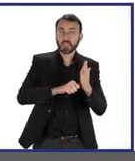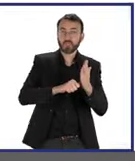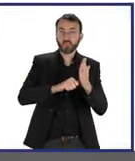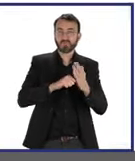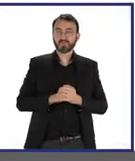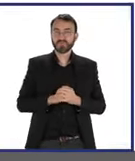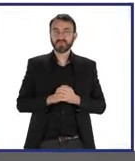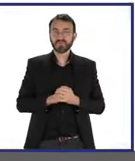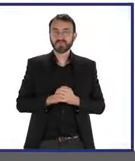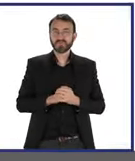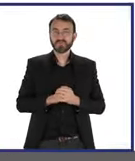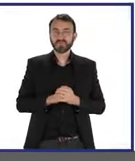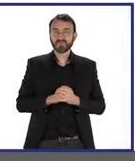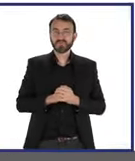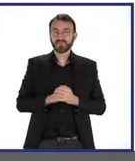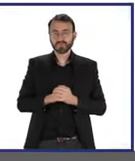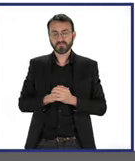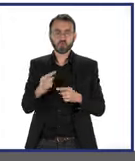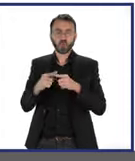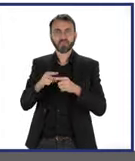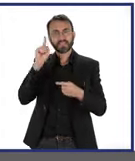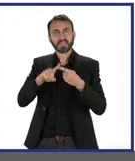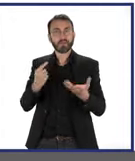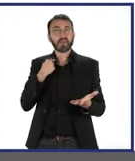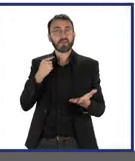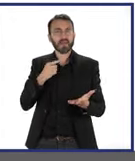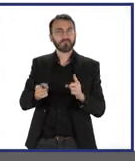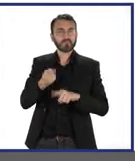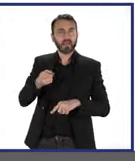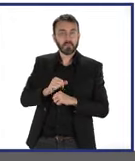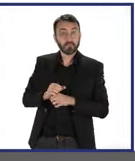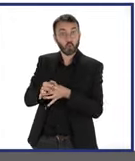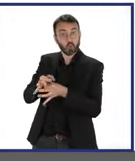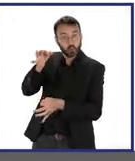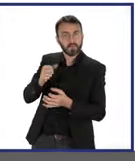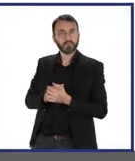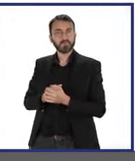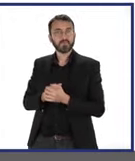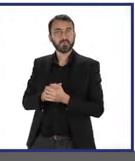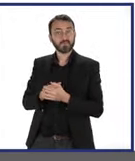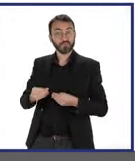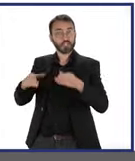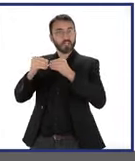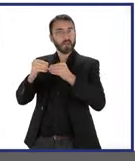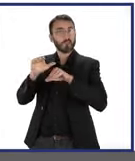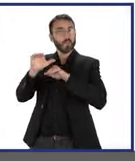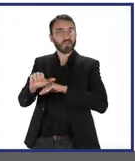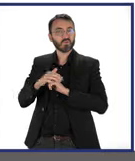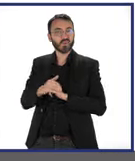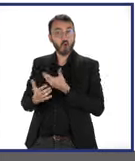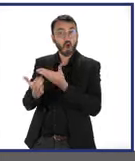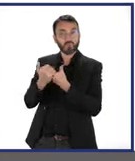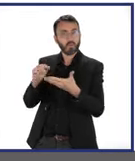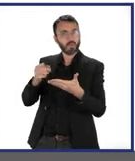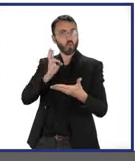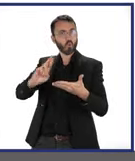la fiche d'identification, le dispositif de recueil de sel, le tube de prélèvement, le sachet de